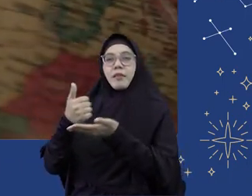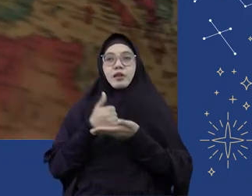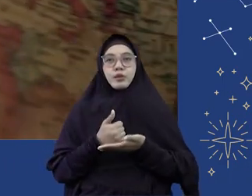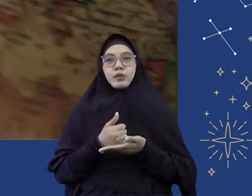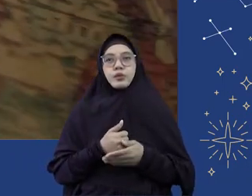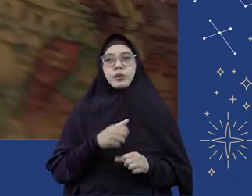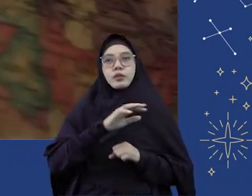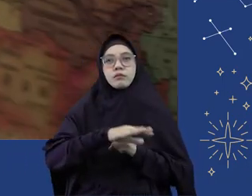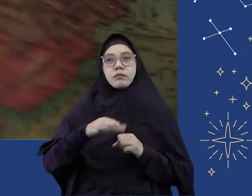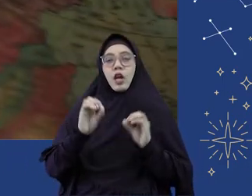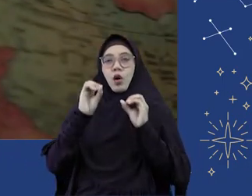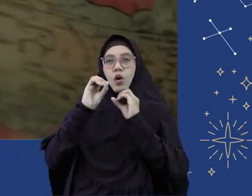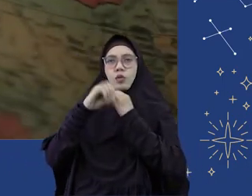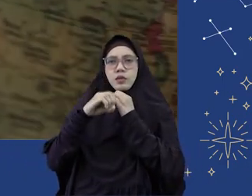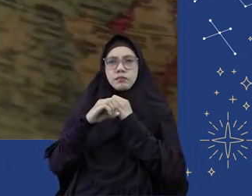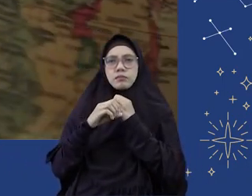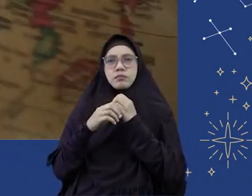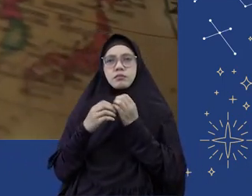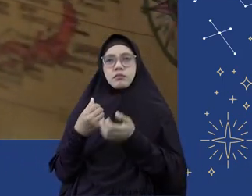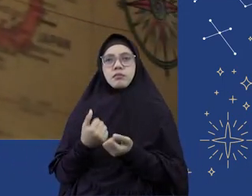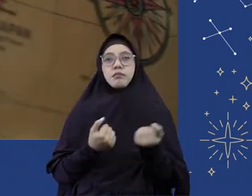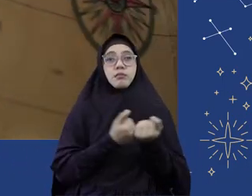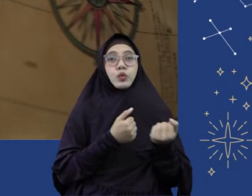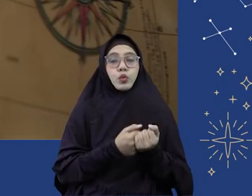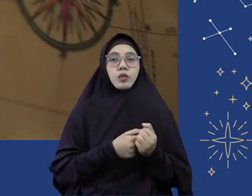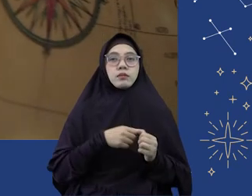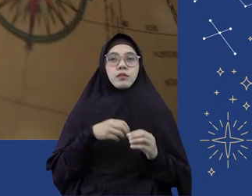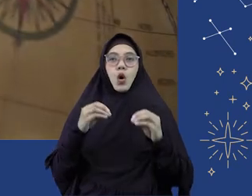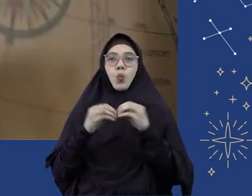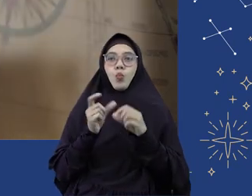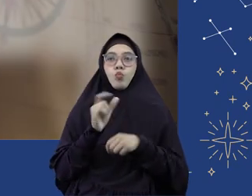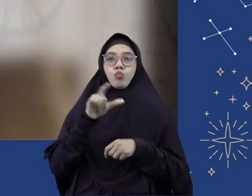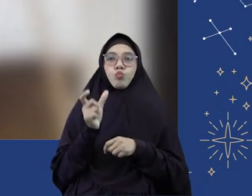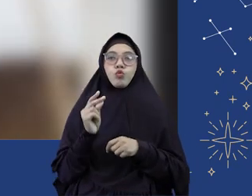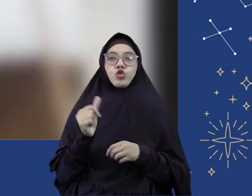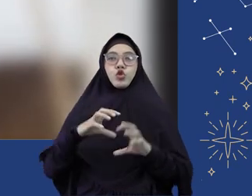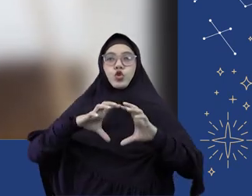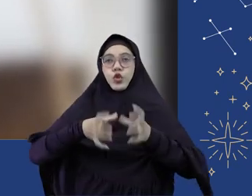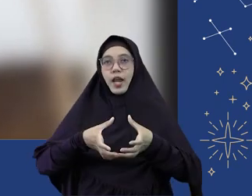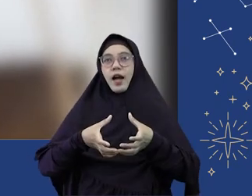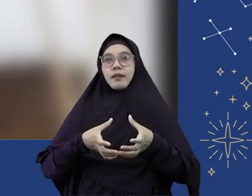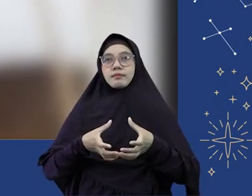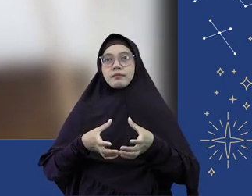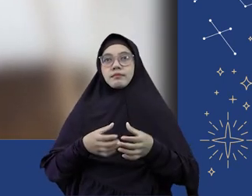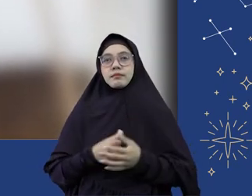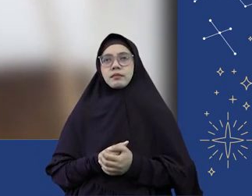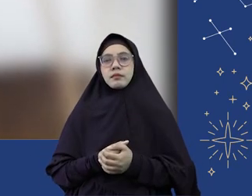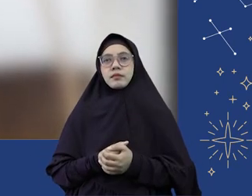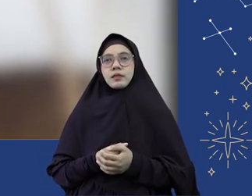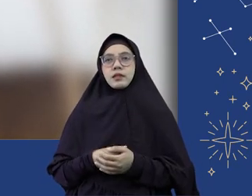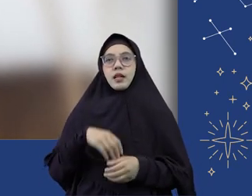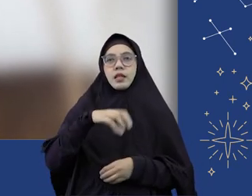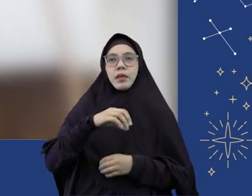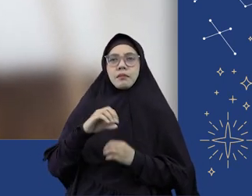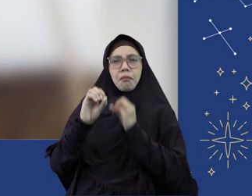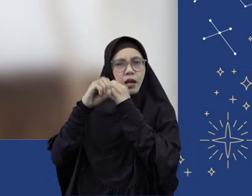topografi observatorium bosca ikut berkontribusi pada program penentuan bujur dunia dengan menjadi salah satu Stasiun induk pengamatan menggunakan